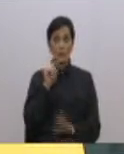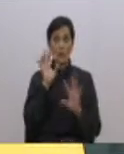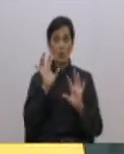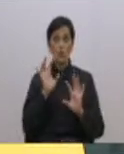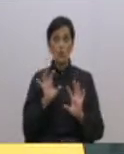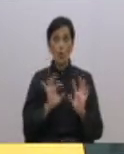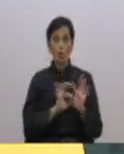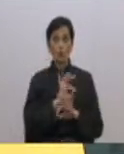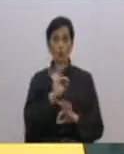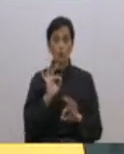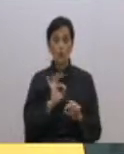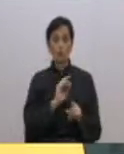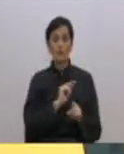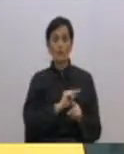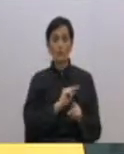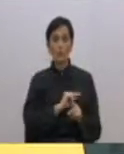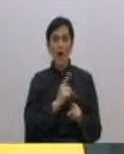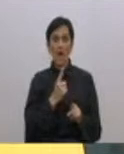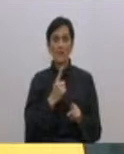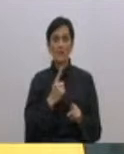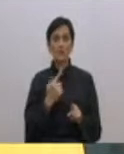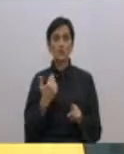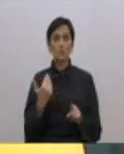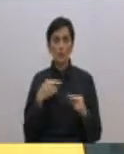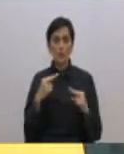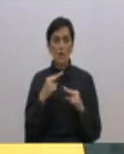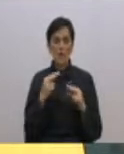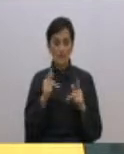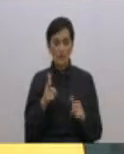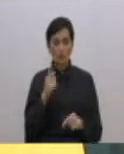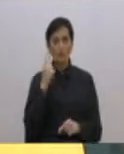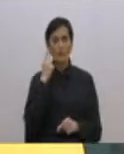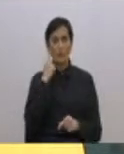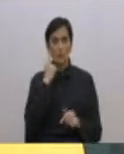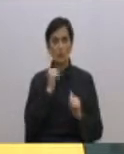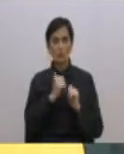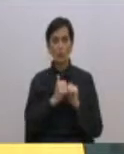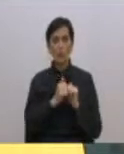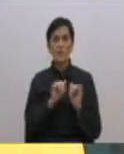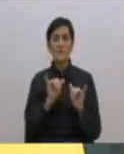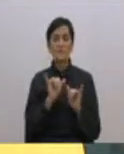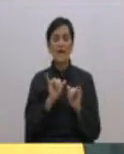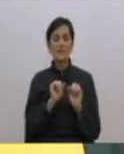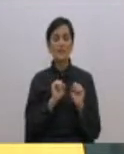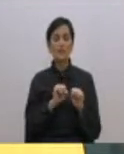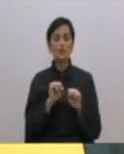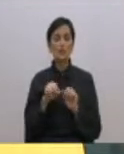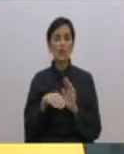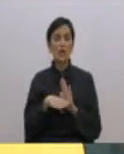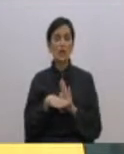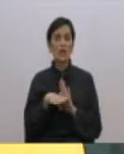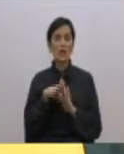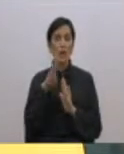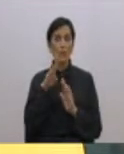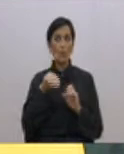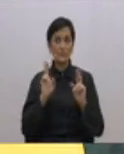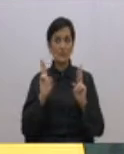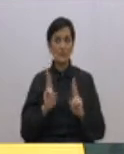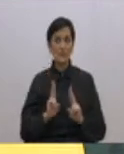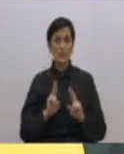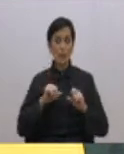პროექტზე მუშაობდით, რა თქმა უნდა, ერთი მხრივ კიდევ ერთხელ ვადასტურებ, ფიქრობთვის იმაზე, თუ სად შეიძლება გავაუმჯობესოთ უფლებრივი